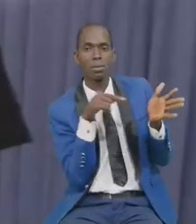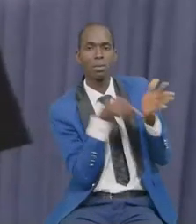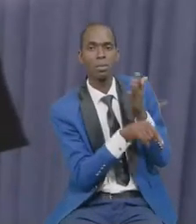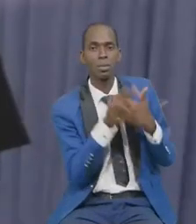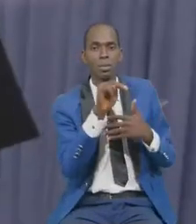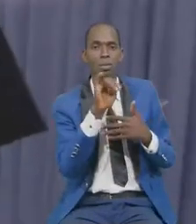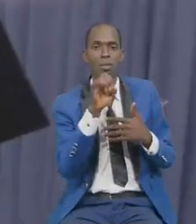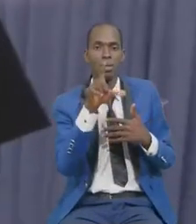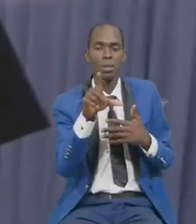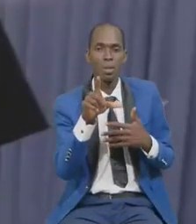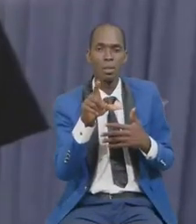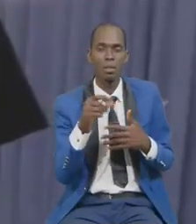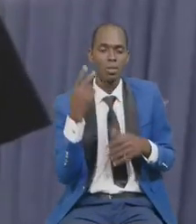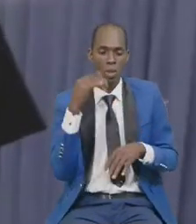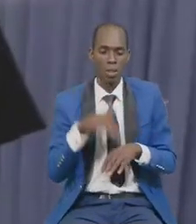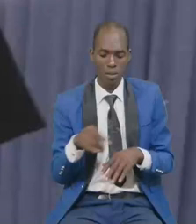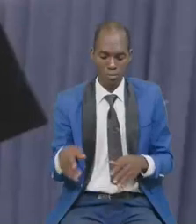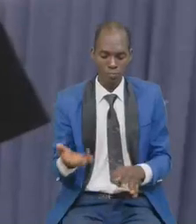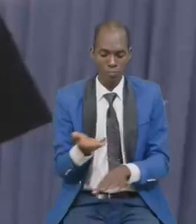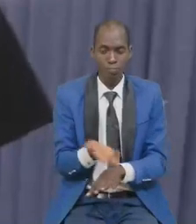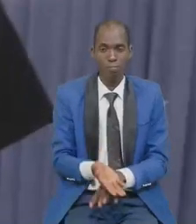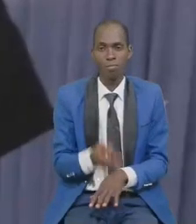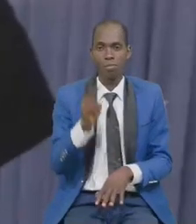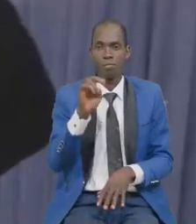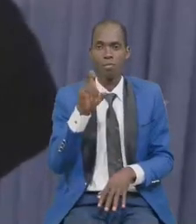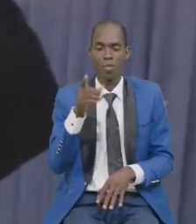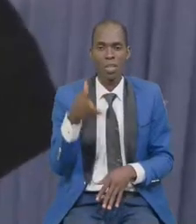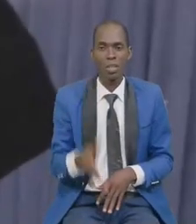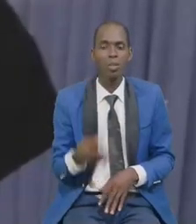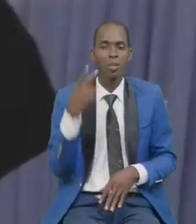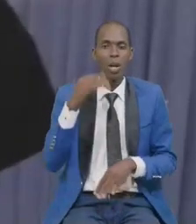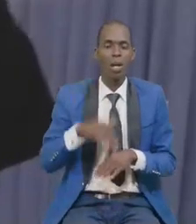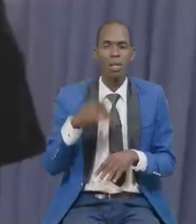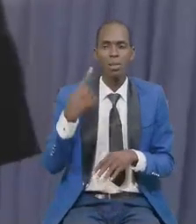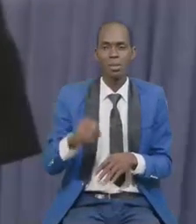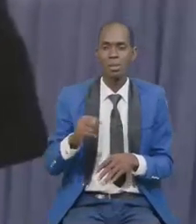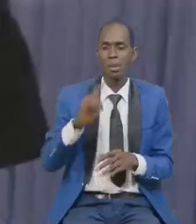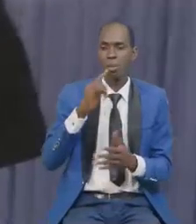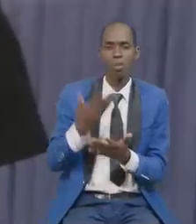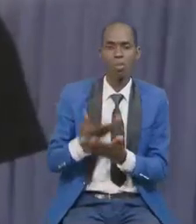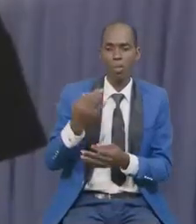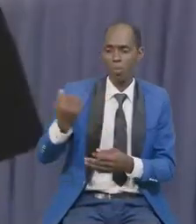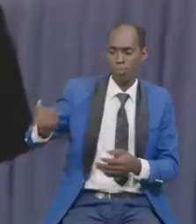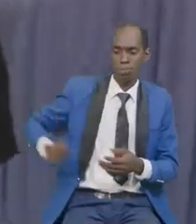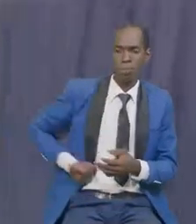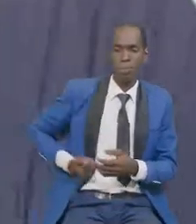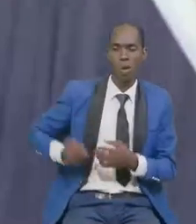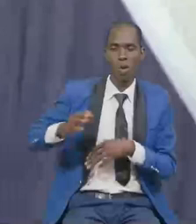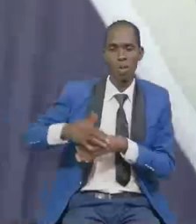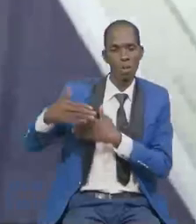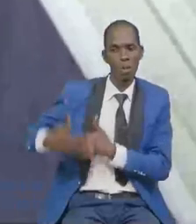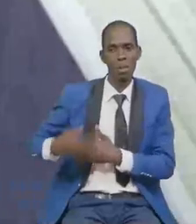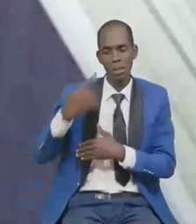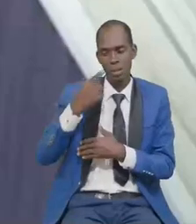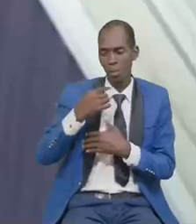Les clous sous ses pieds, les marques de l'épée dans son côté, Voyez le sang qui